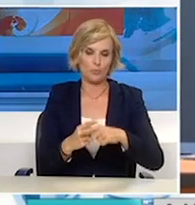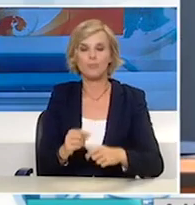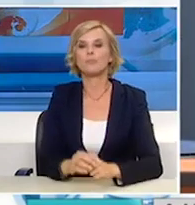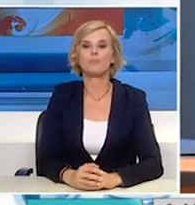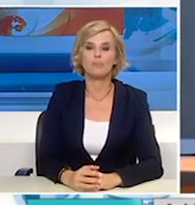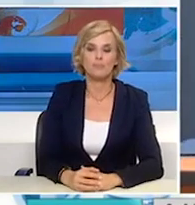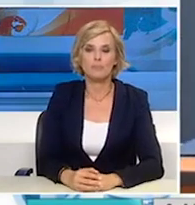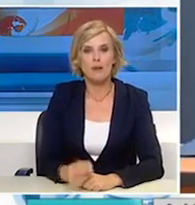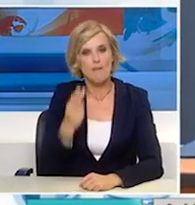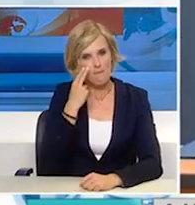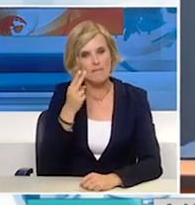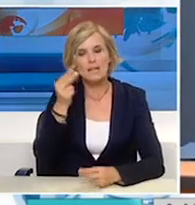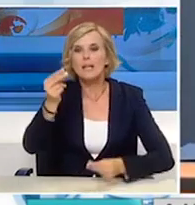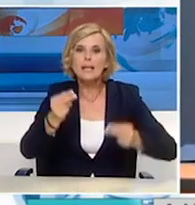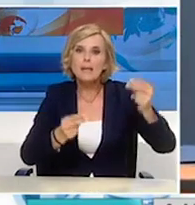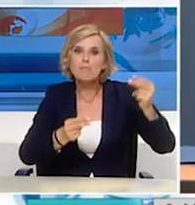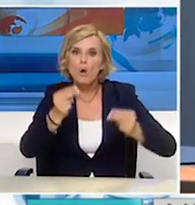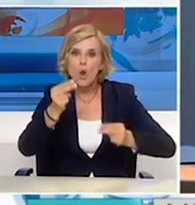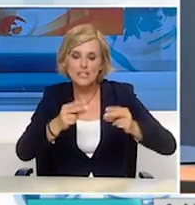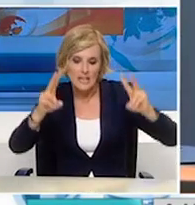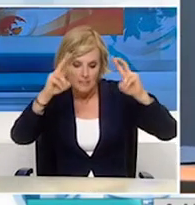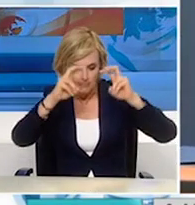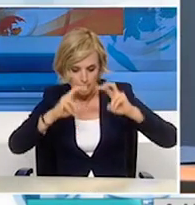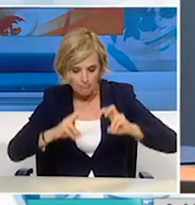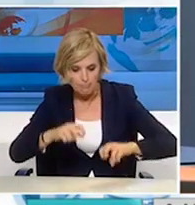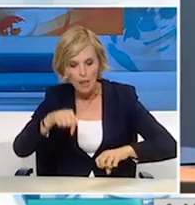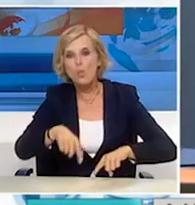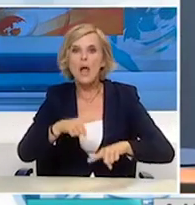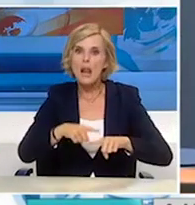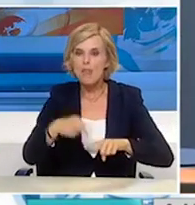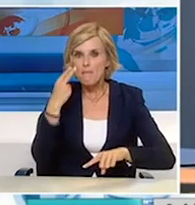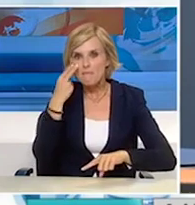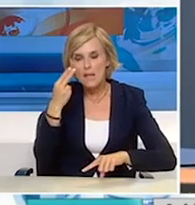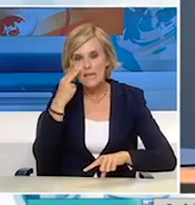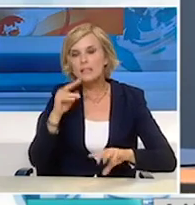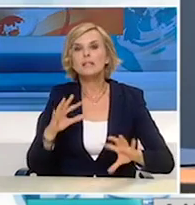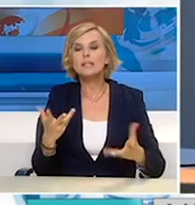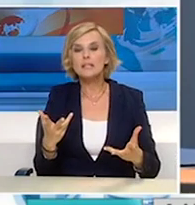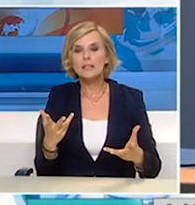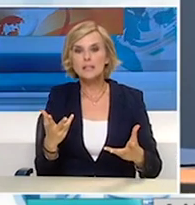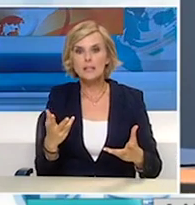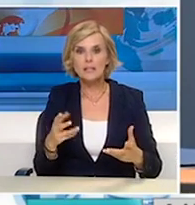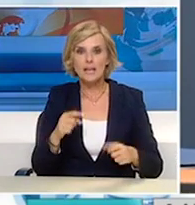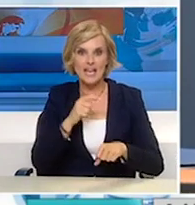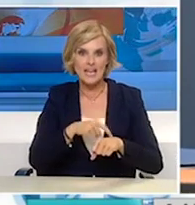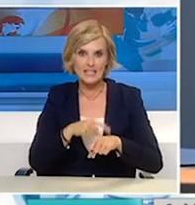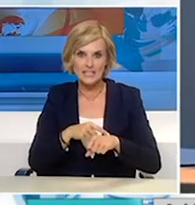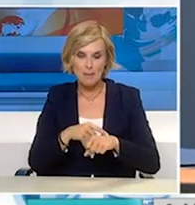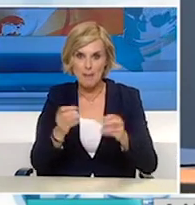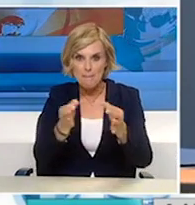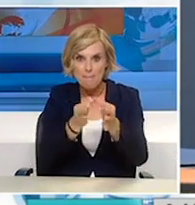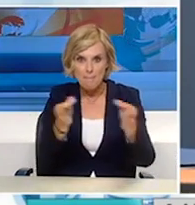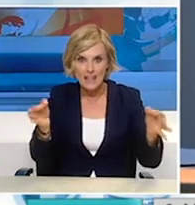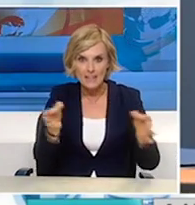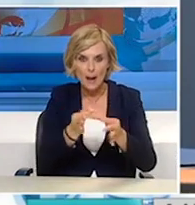Φαίνεται με τις μαθηματικές μας εκτιμήσεις και με την ανάλυση των δεδομένων της επιδημίας στην πατρίδα μας ότι με το που μπήκαν τα μέτρα και